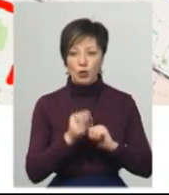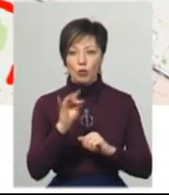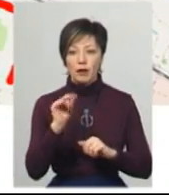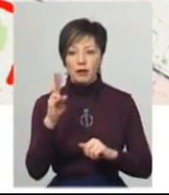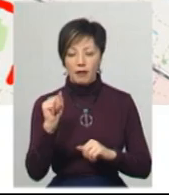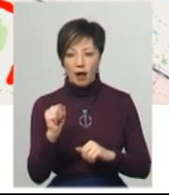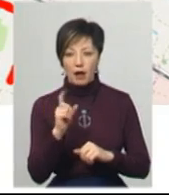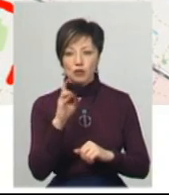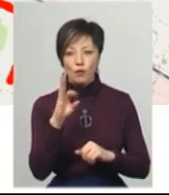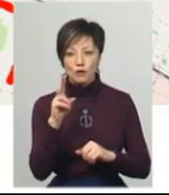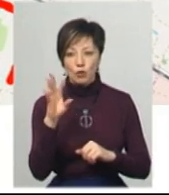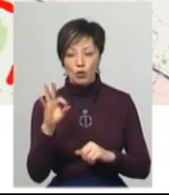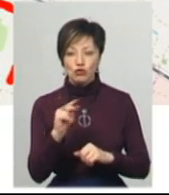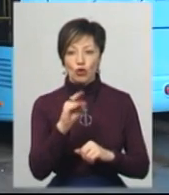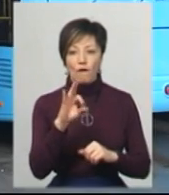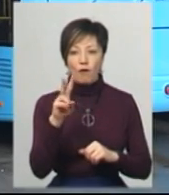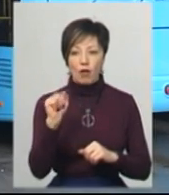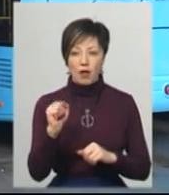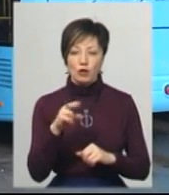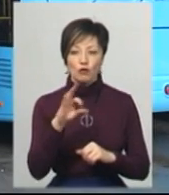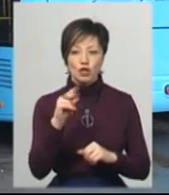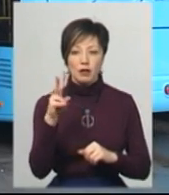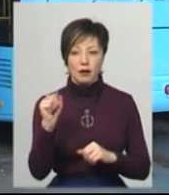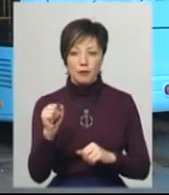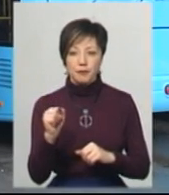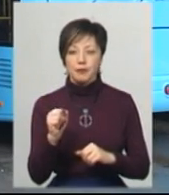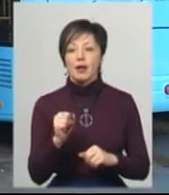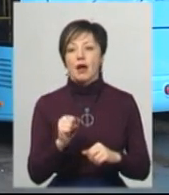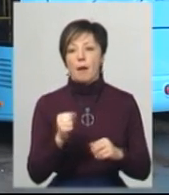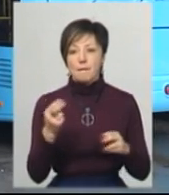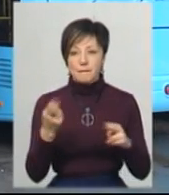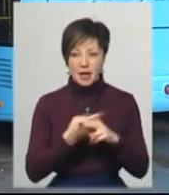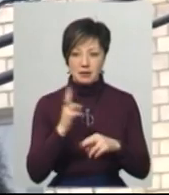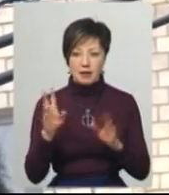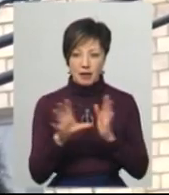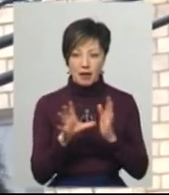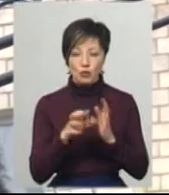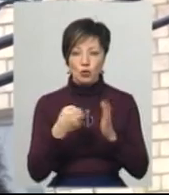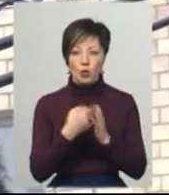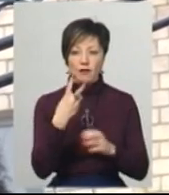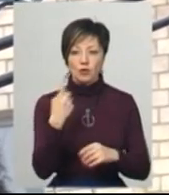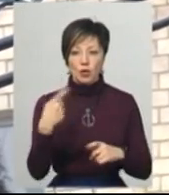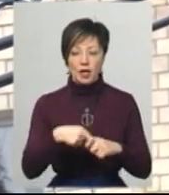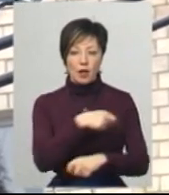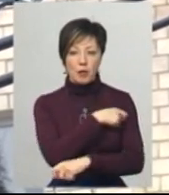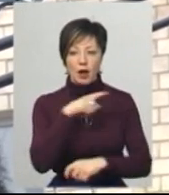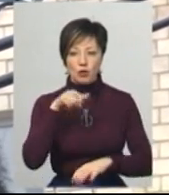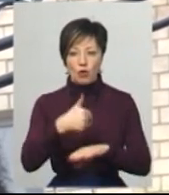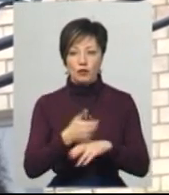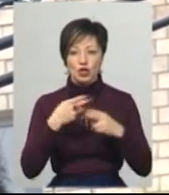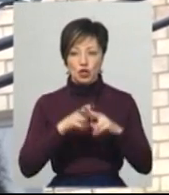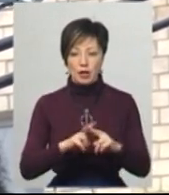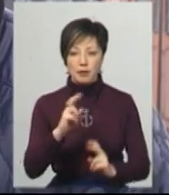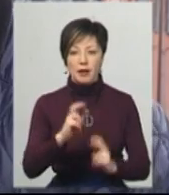Купріна, Красовського, Чорновола та Довженка. Без контактної мережі тролейбус може курсувати до 21 кілометра, каже головний інженер